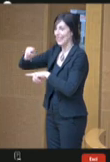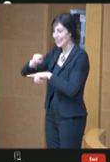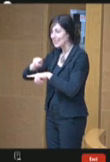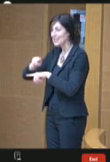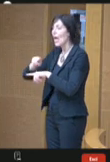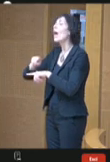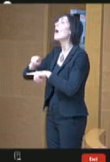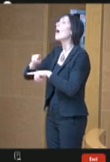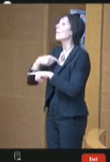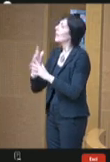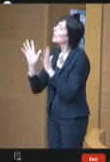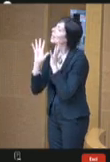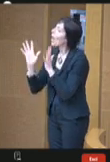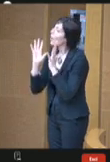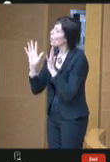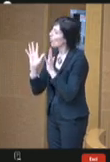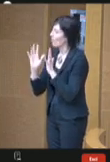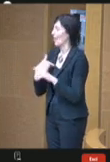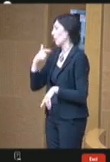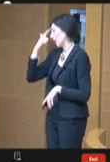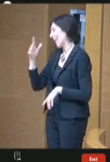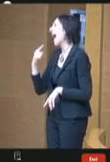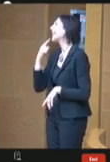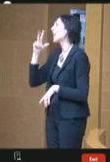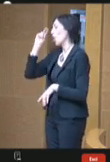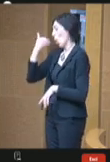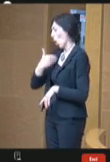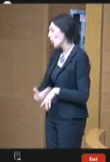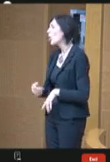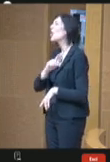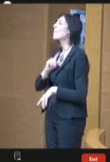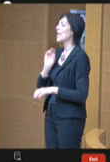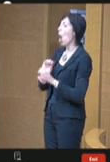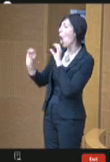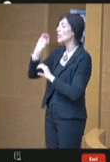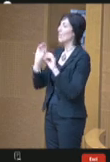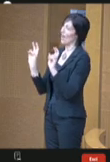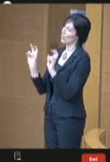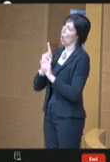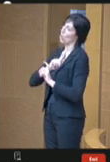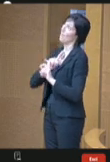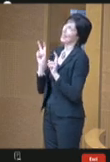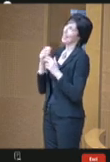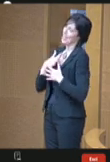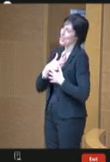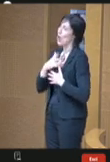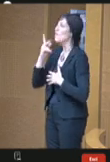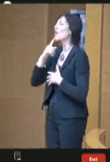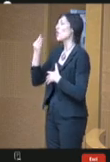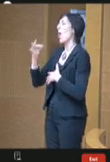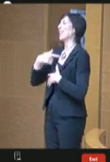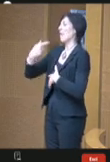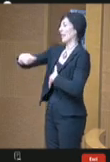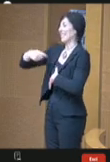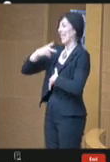Mi raccomando, questo lo sa chi mi conosce nel mio osservatorio, tra virgolette, nell'osservatorio come qualità di presidente, io do